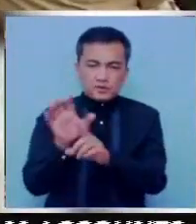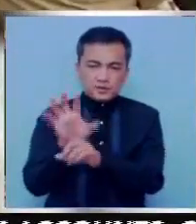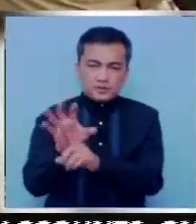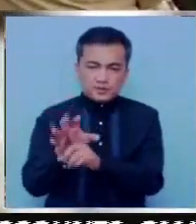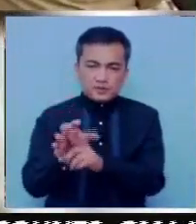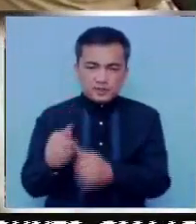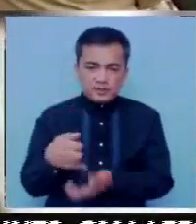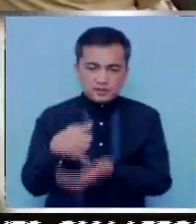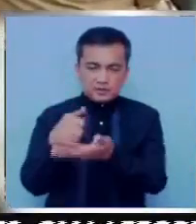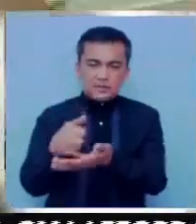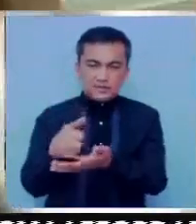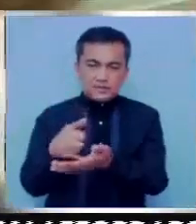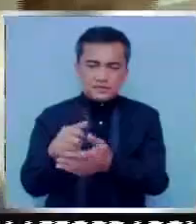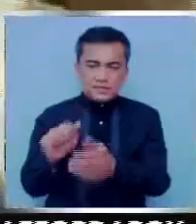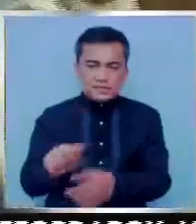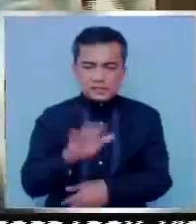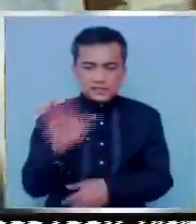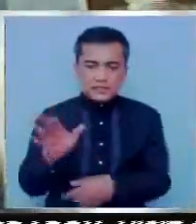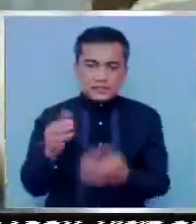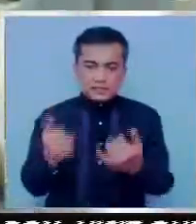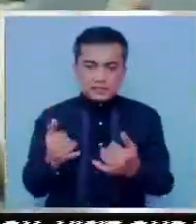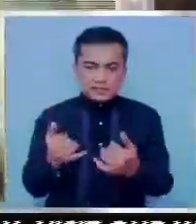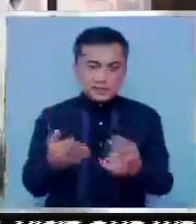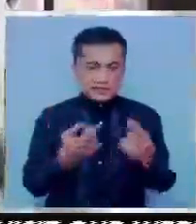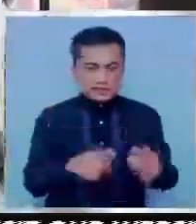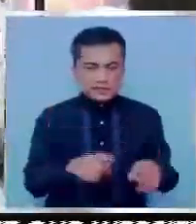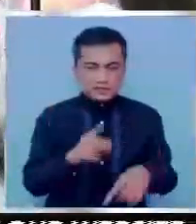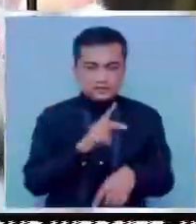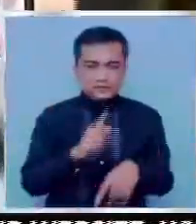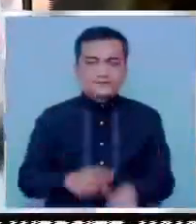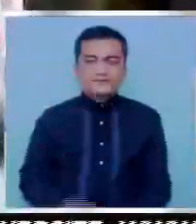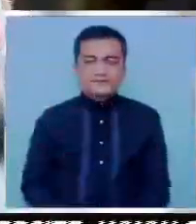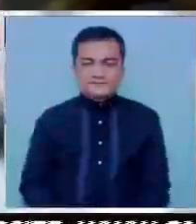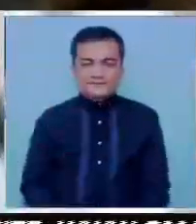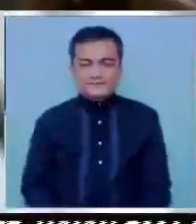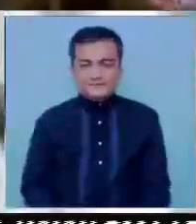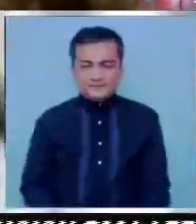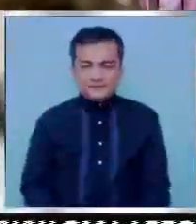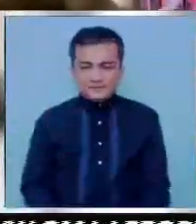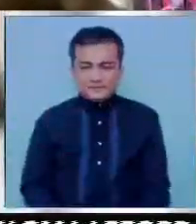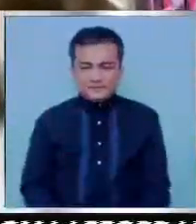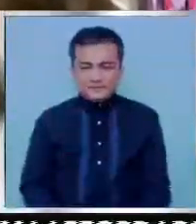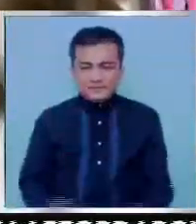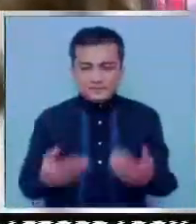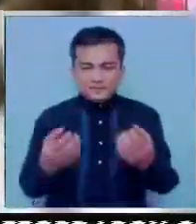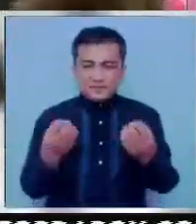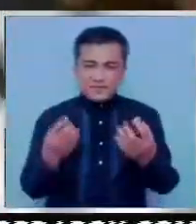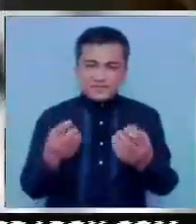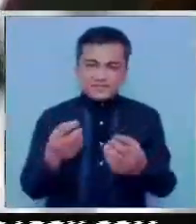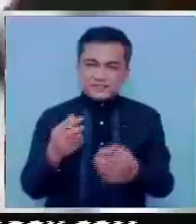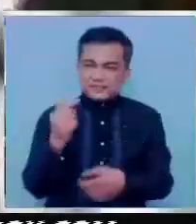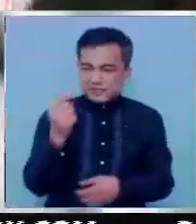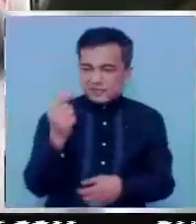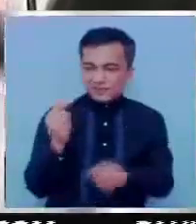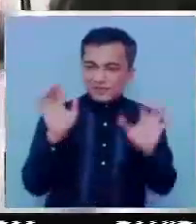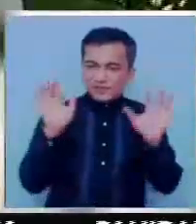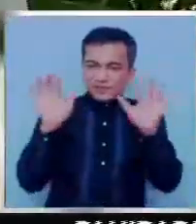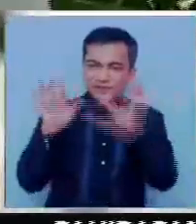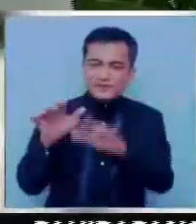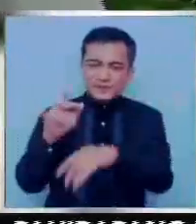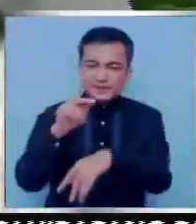sa Asia na ngayon lamang ginawa sa Pilipinas. Kaya maraming K-pop fans ang dumagsa sa Philippine